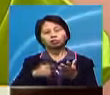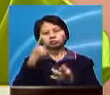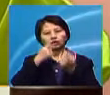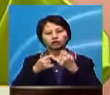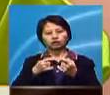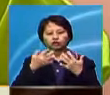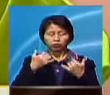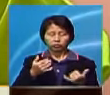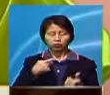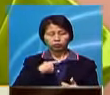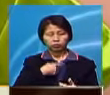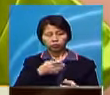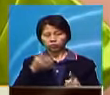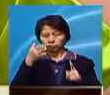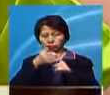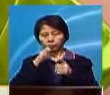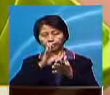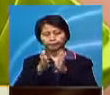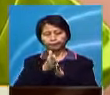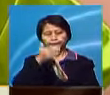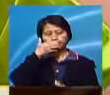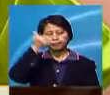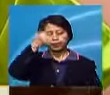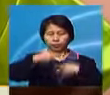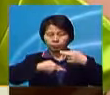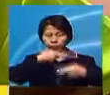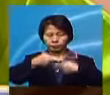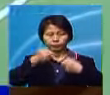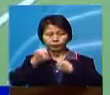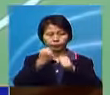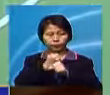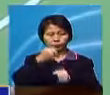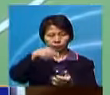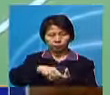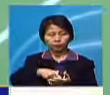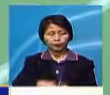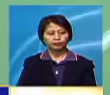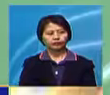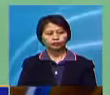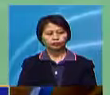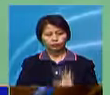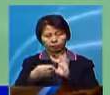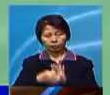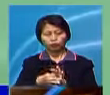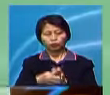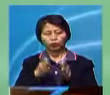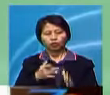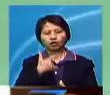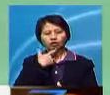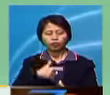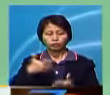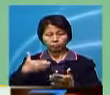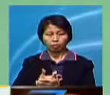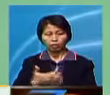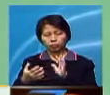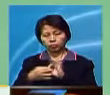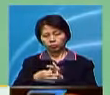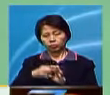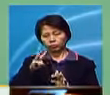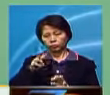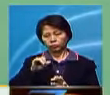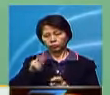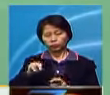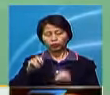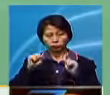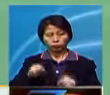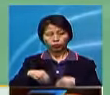Target kita memang untuk be the best ranking untuk tahun ini lah. Gabungan pemain senior dan muda yang akan digandingkan Van Huizen